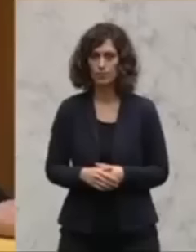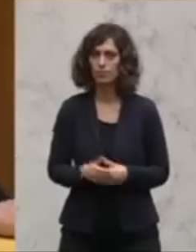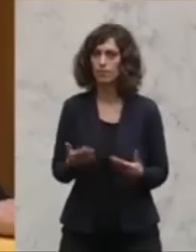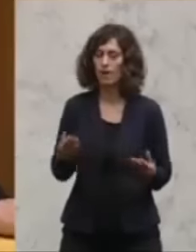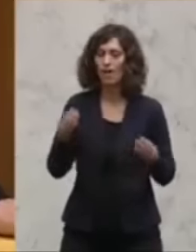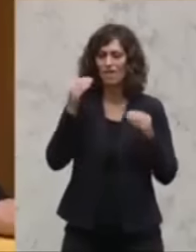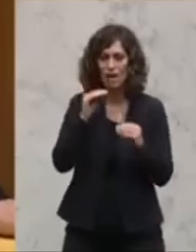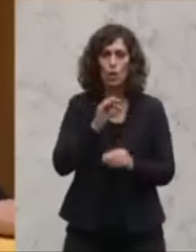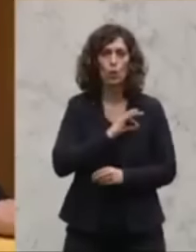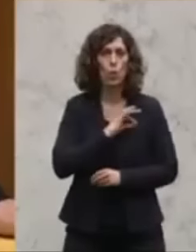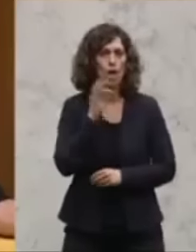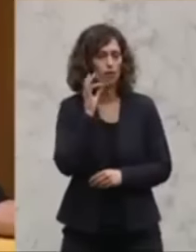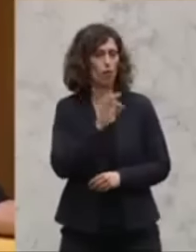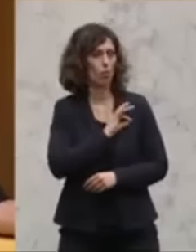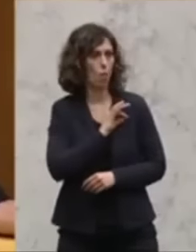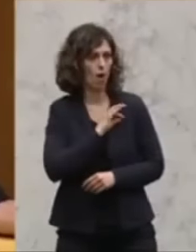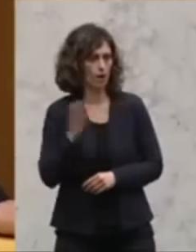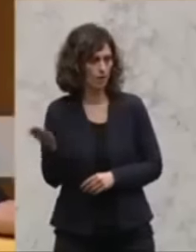Werte Kolleginnen und Kollegen,